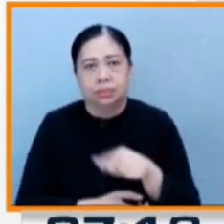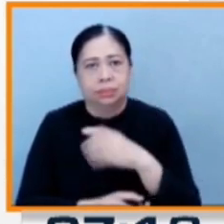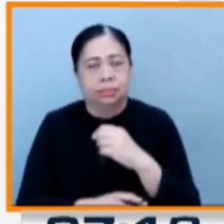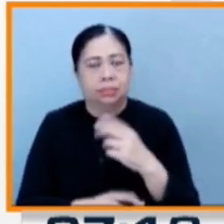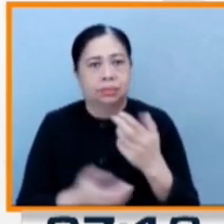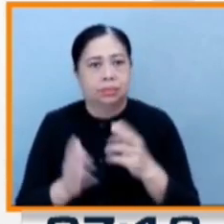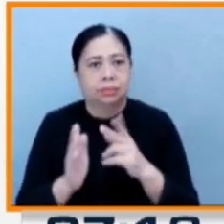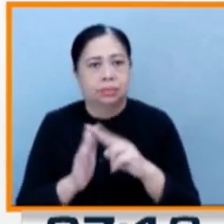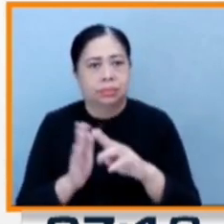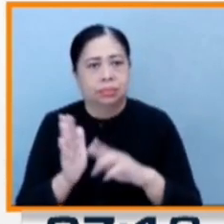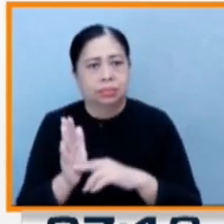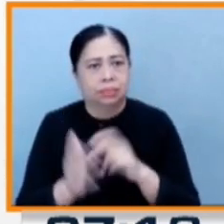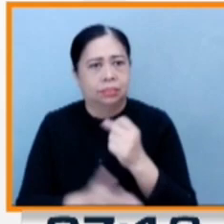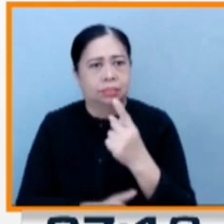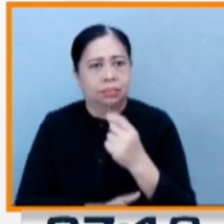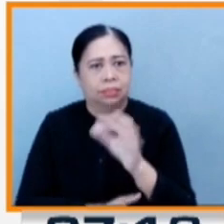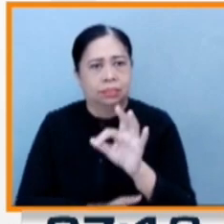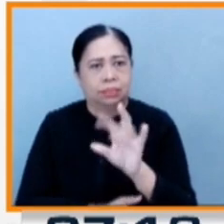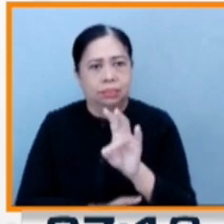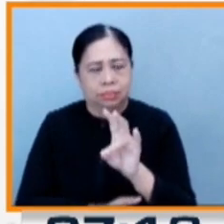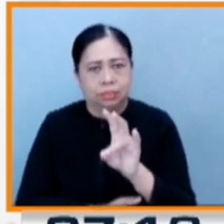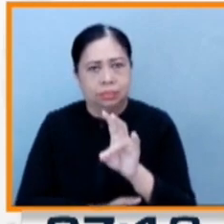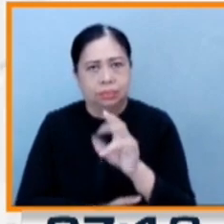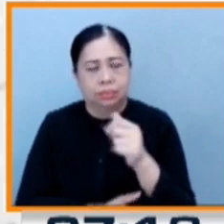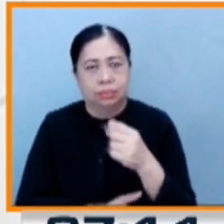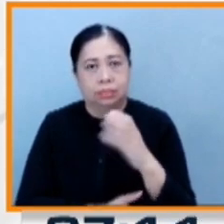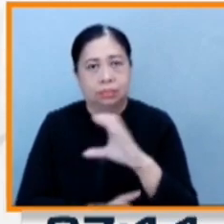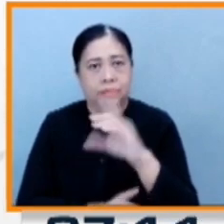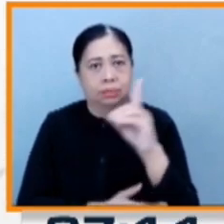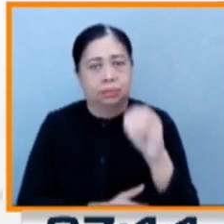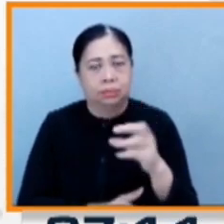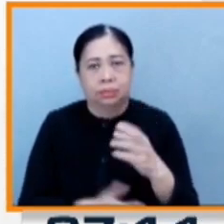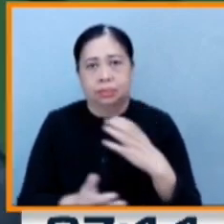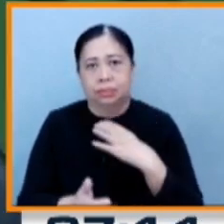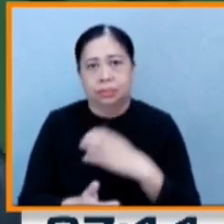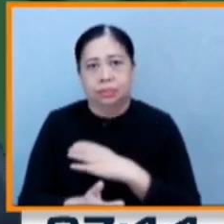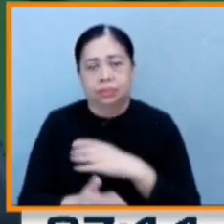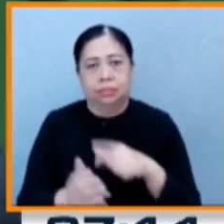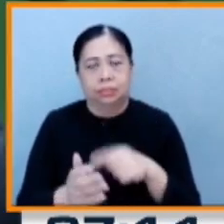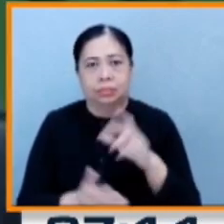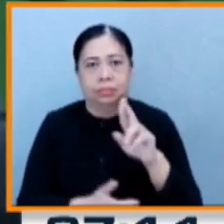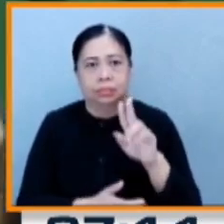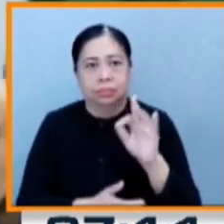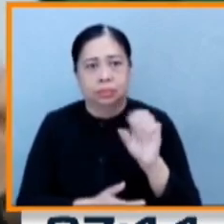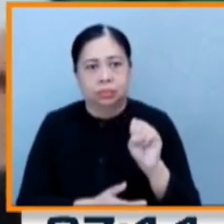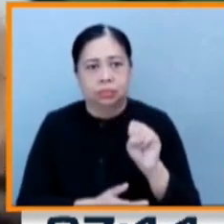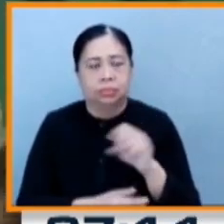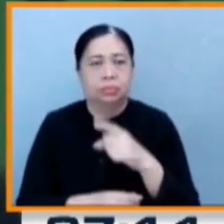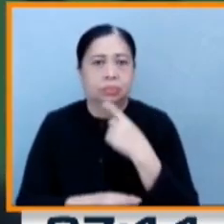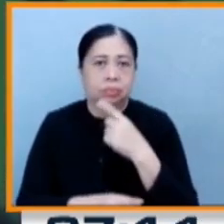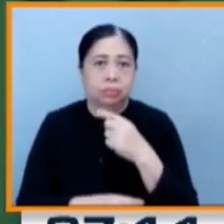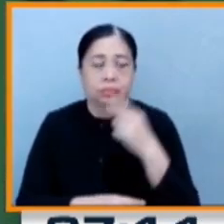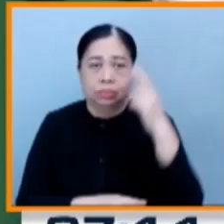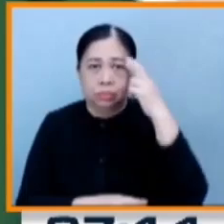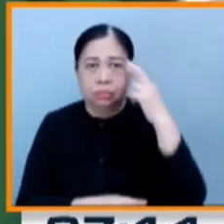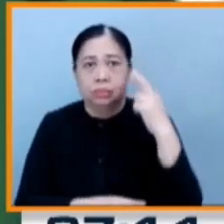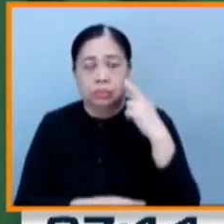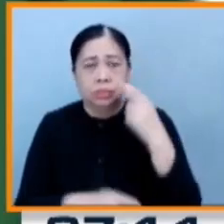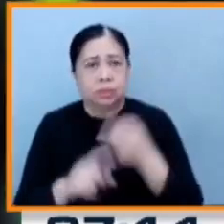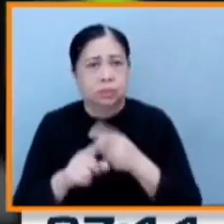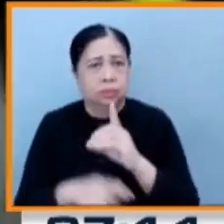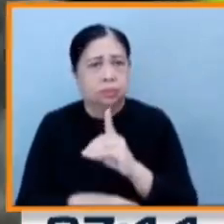No. 1197 ni Cagayan de Oro City Representative Rufus Rodriguez. Ayon kay Rodriguez, base sa datos ng